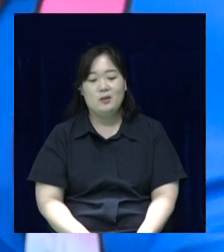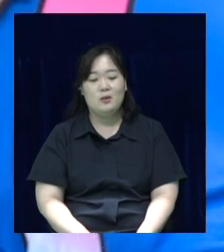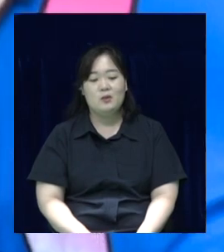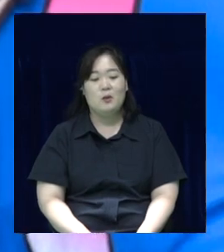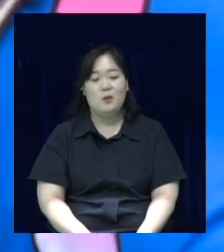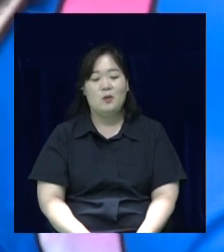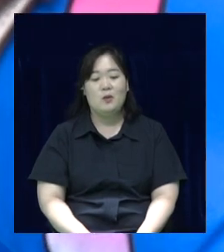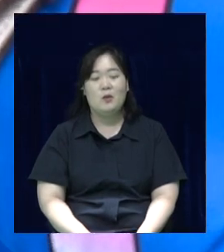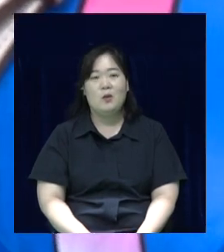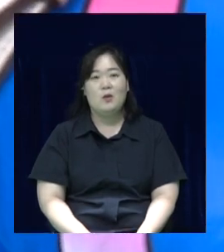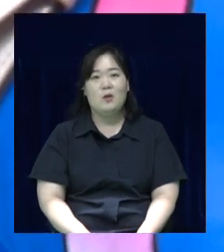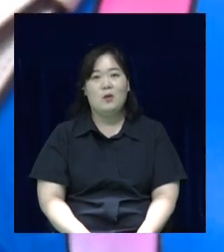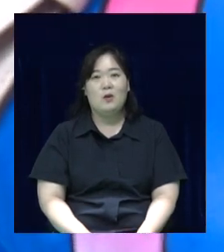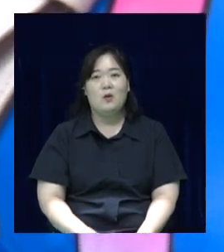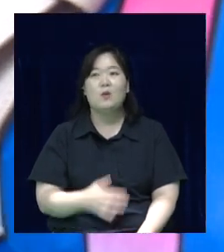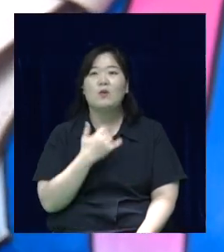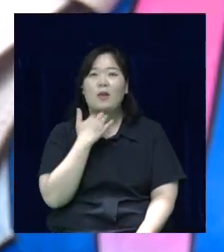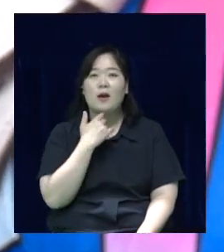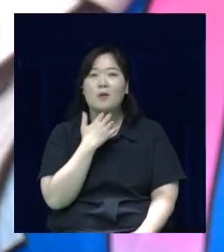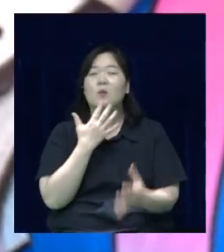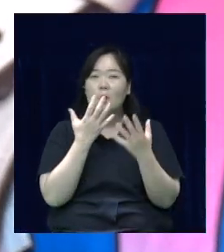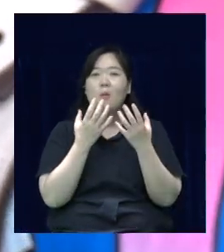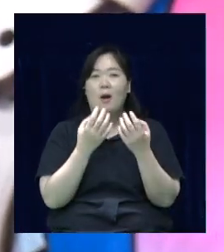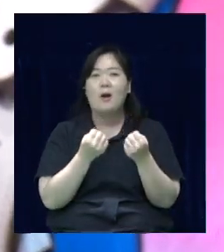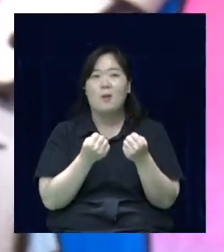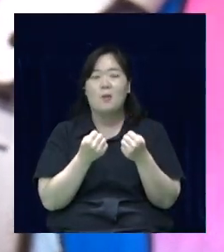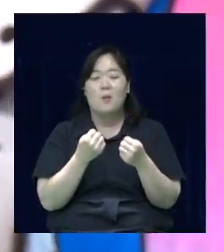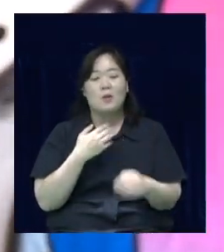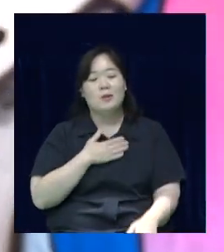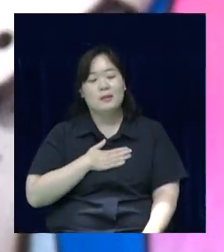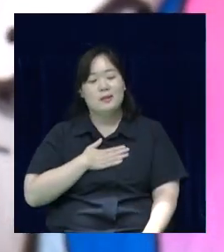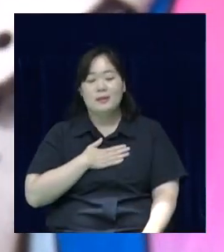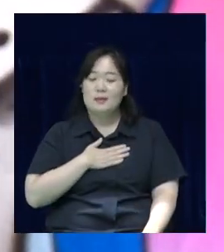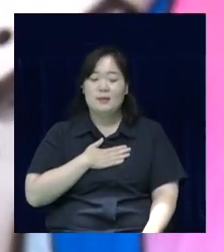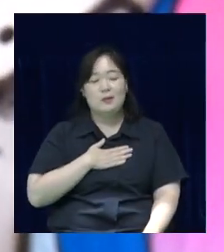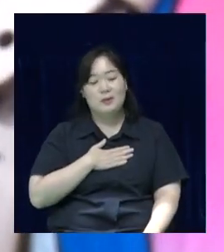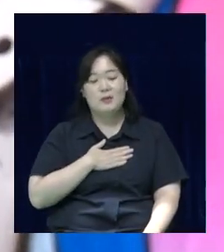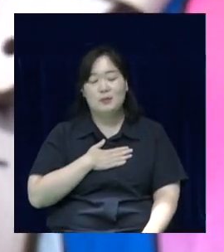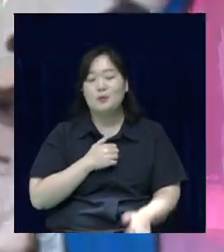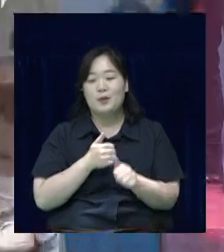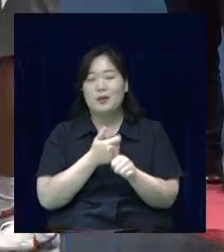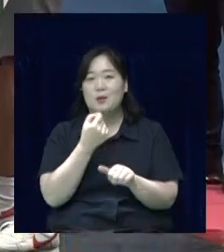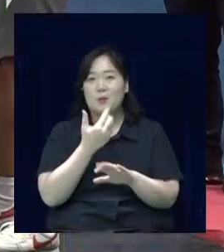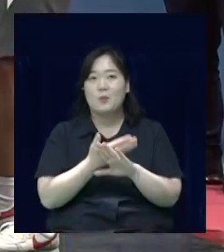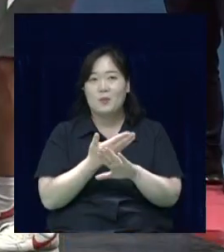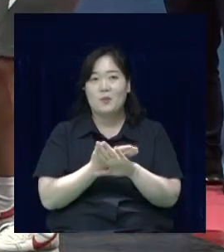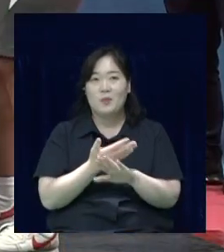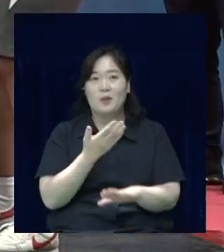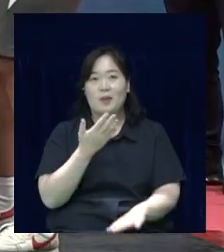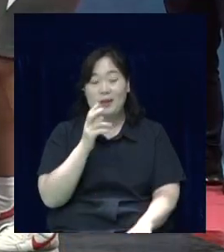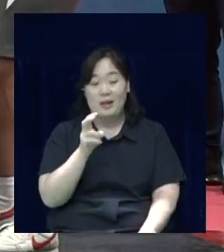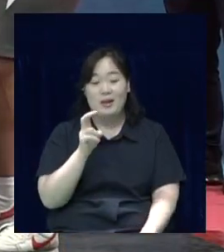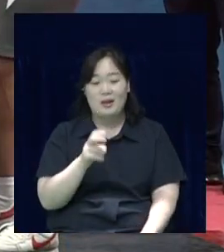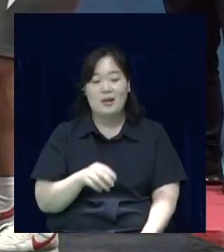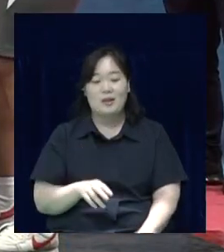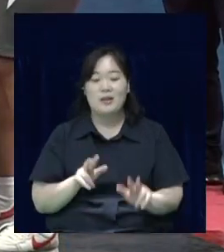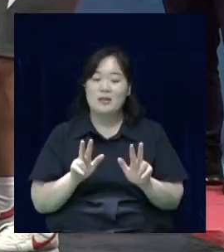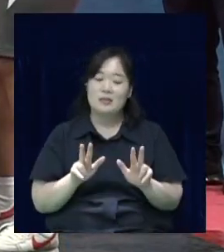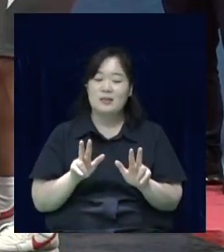선수이기도 하고 그러다 보니까 좀 기분 파시거든요. 아, 그렇군요. 훈련을 열심히 하시는데 경기장에서 뭐가 좀 잘 안 맞으신 것